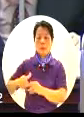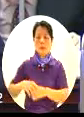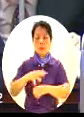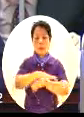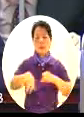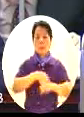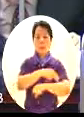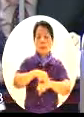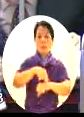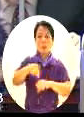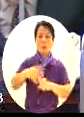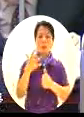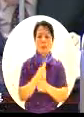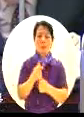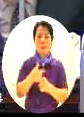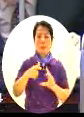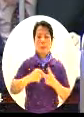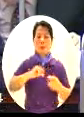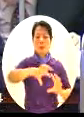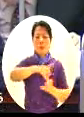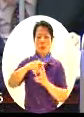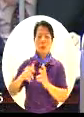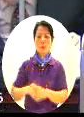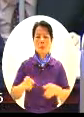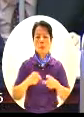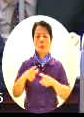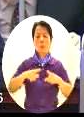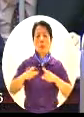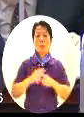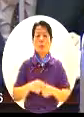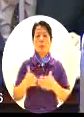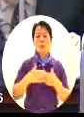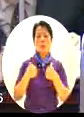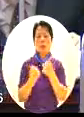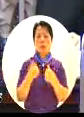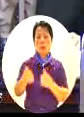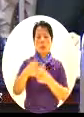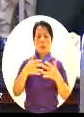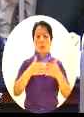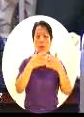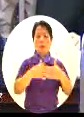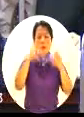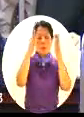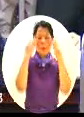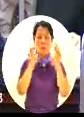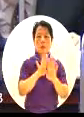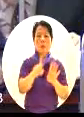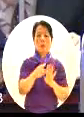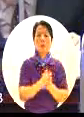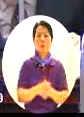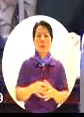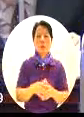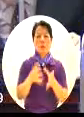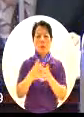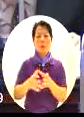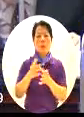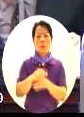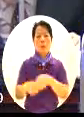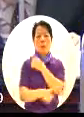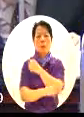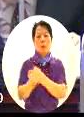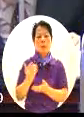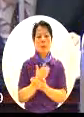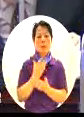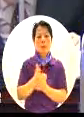规划署跟国际公园协会在中国大陆的厦门在举行最后的决